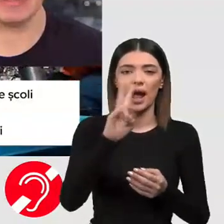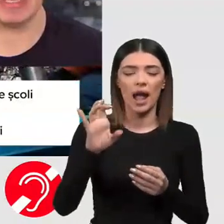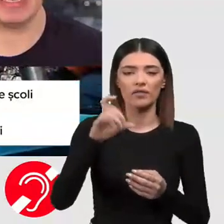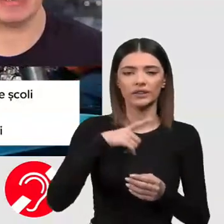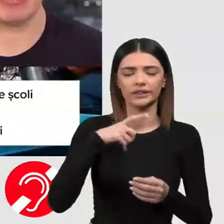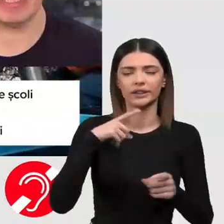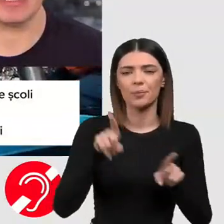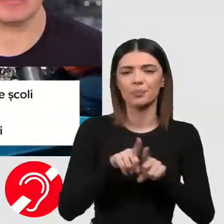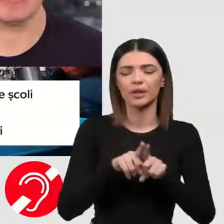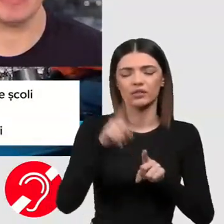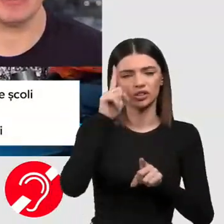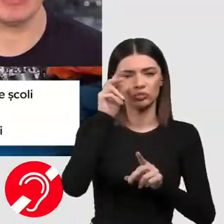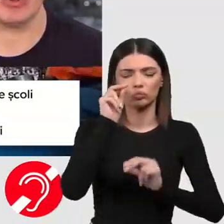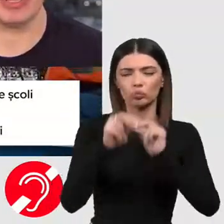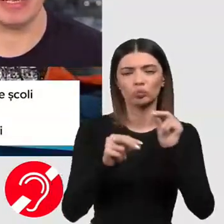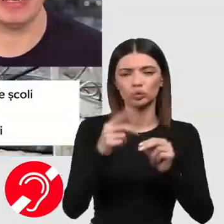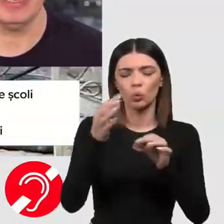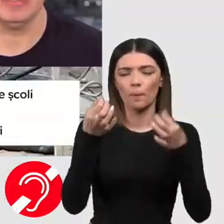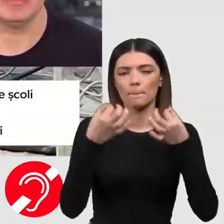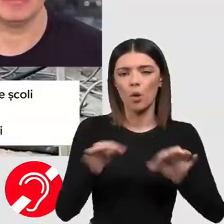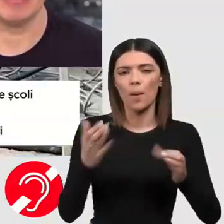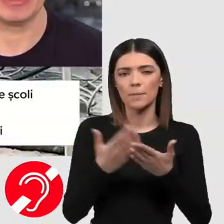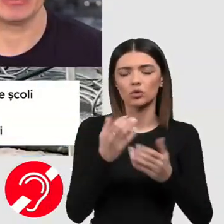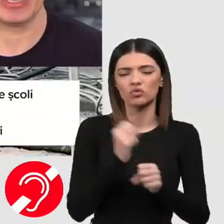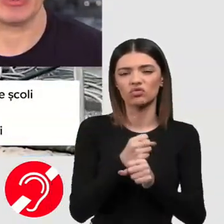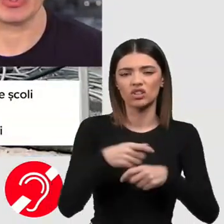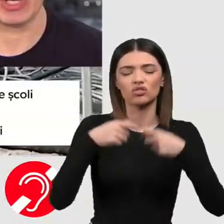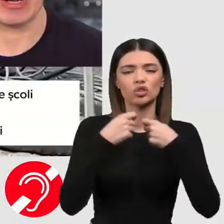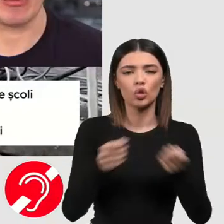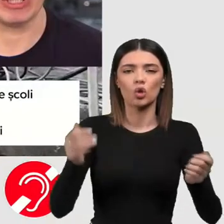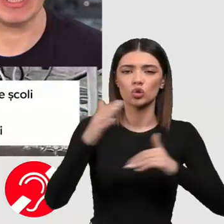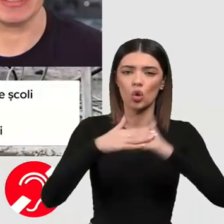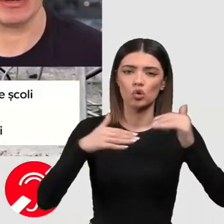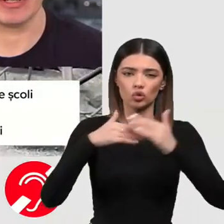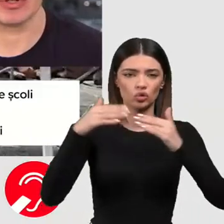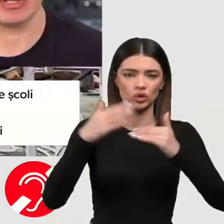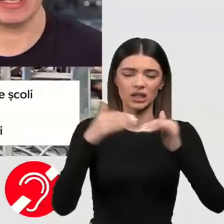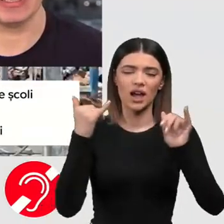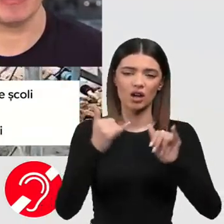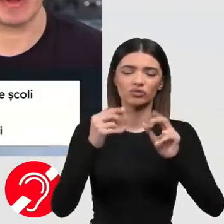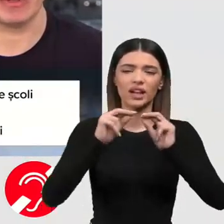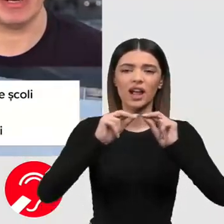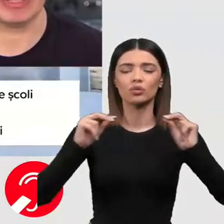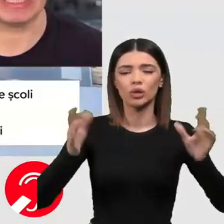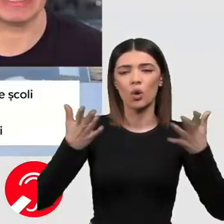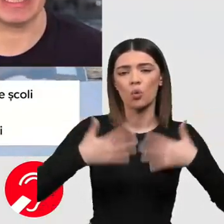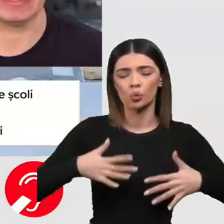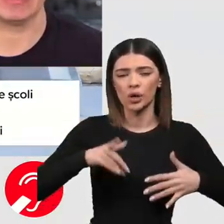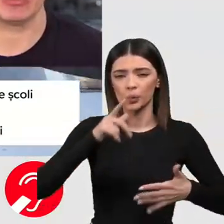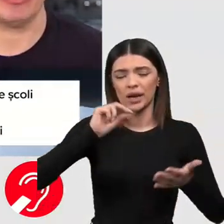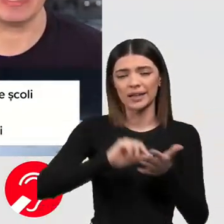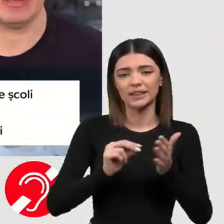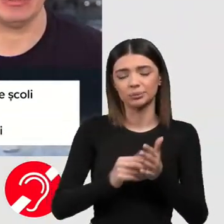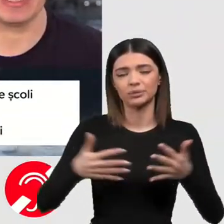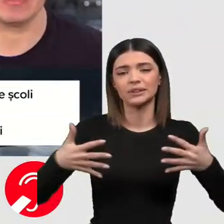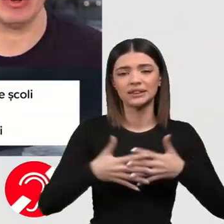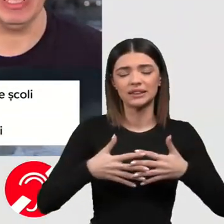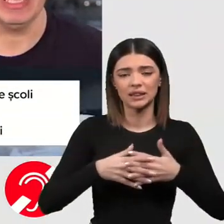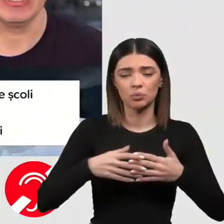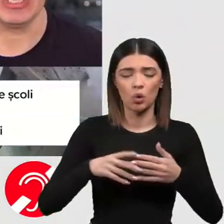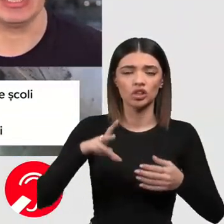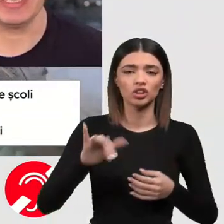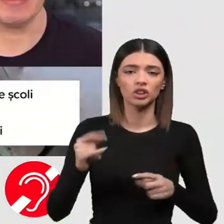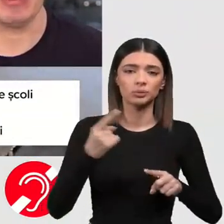inițiative similare ar putea fi un model pentru reconstruirea comunităților în zone afectate de catastrofe sau de